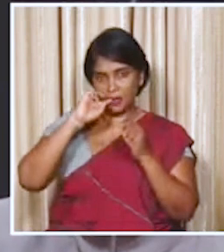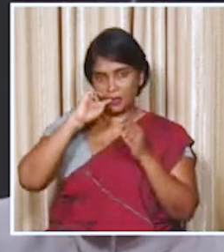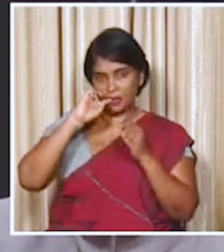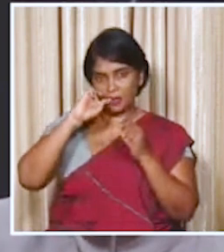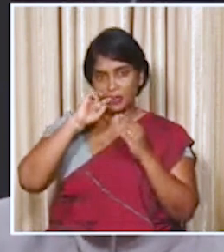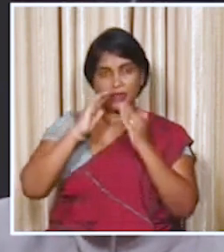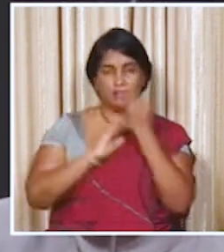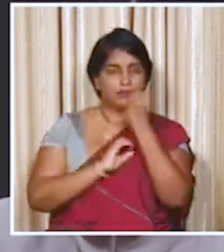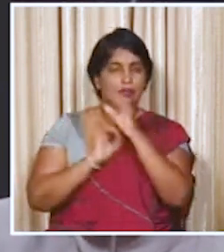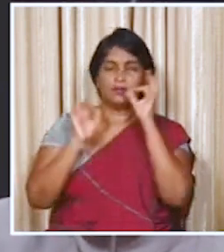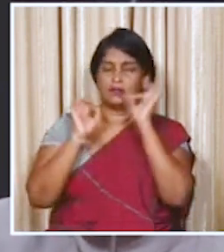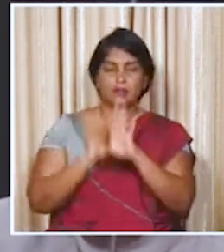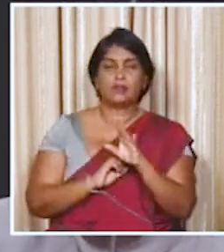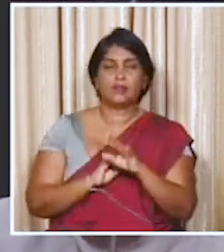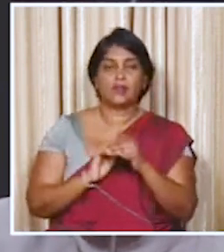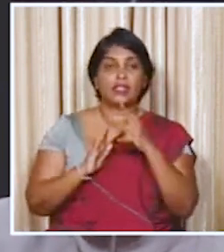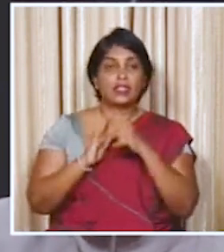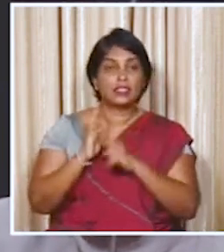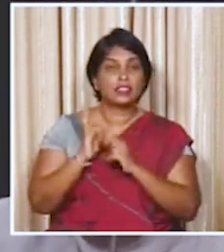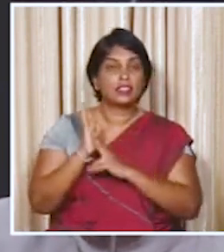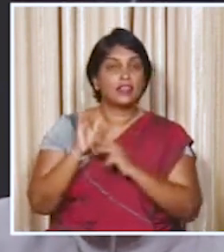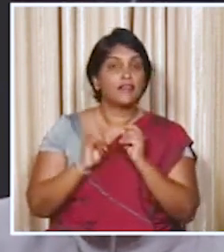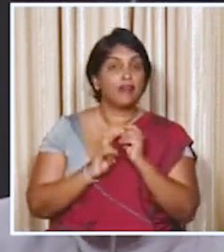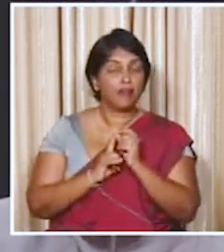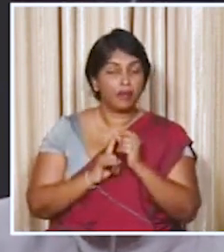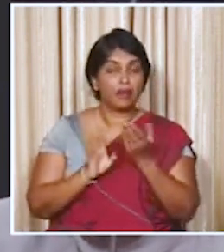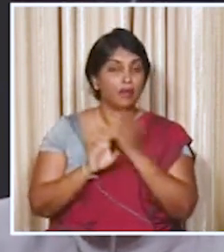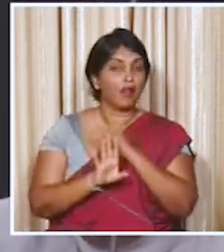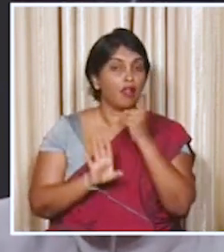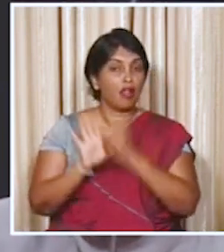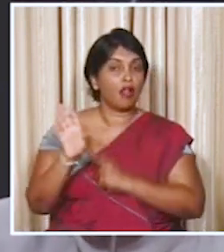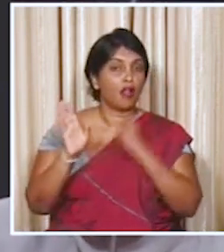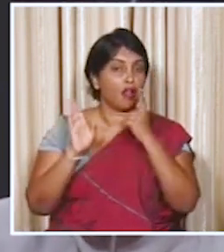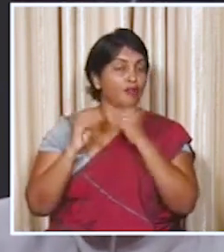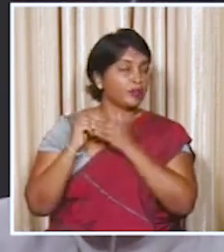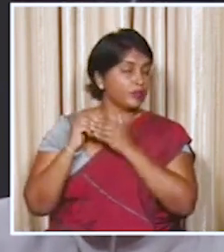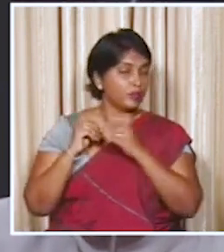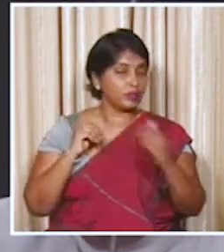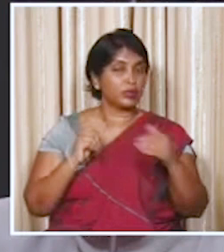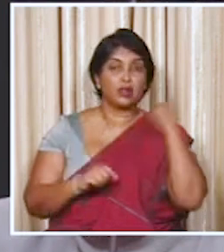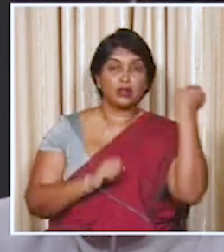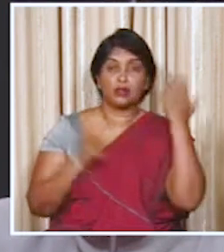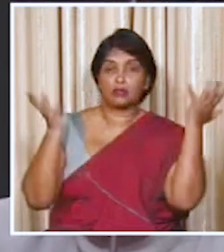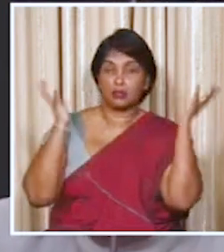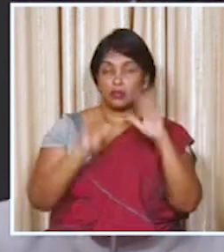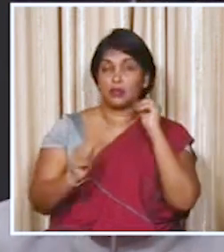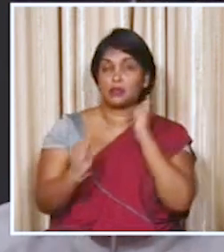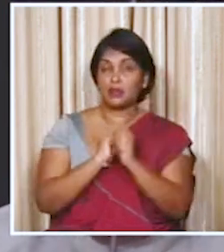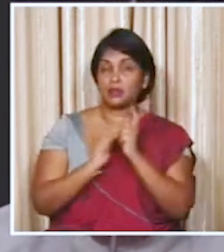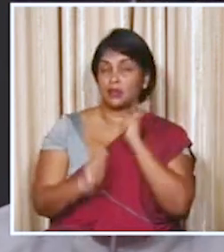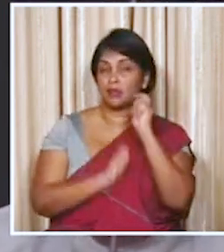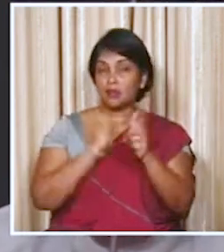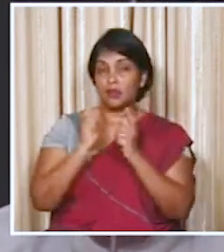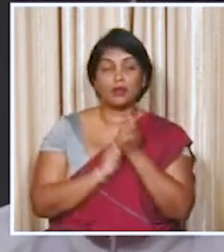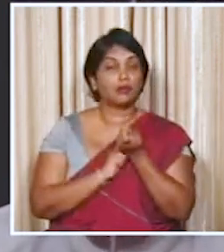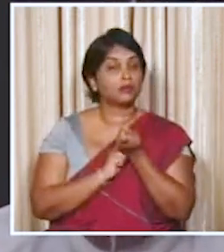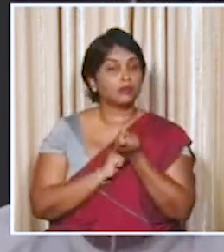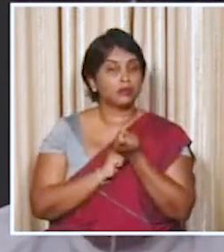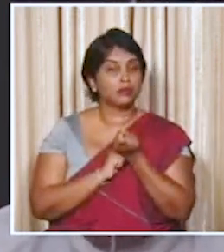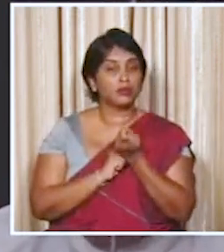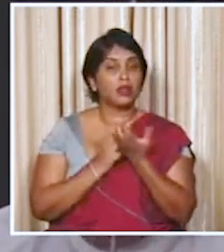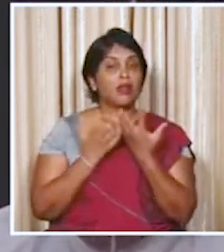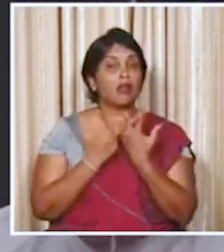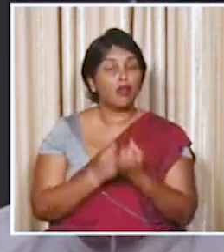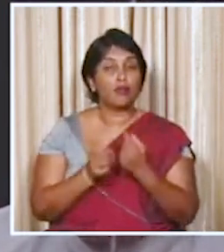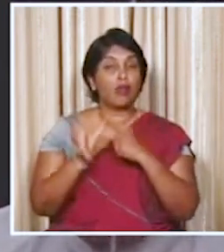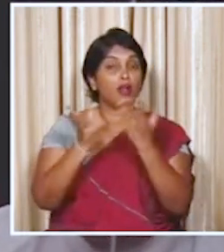ගෙවල් දෙන එක අයින් කරන්න ඕනේ නැහැ. ජනතා විමුක්ති පෙරමුණ මේ පහුගිය අවුරුද්ද කාලය තුල රැස්වීම වලට බස් වලට වියදම් කරපු සල්ලි ටික පුළුවන්